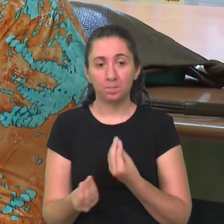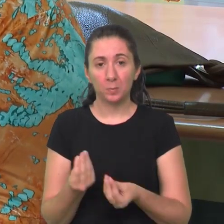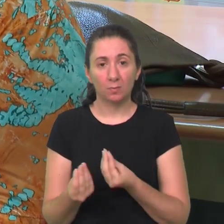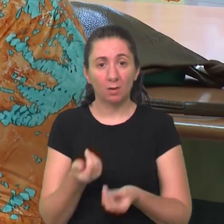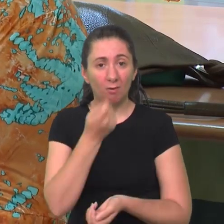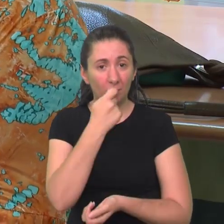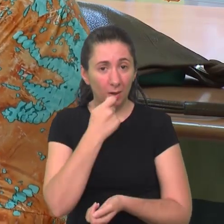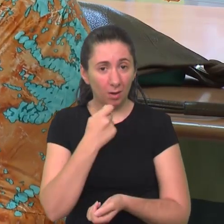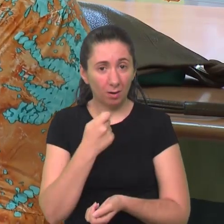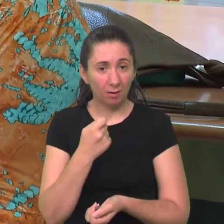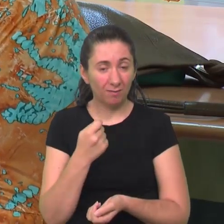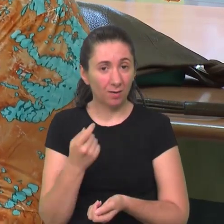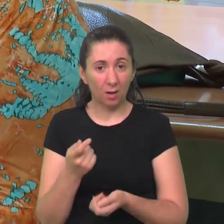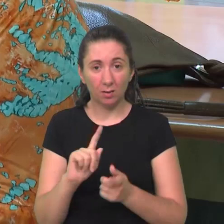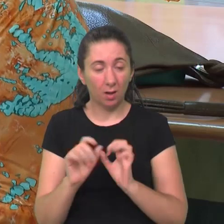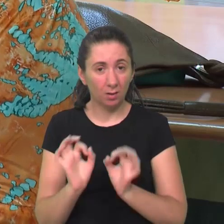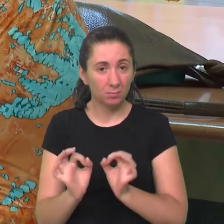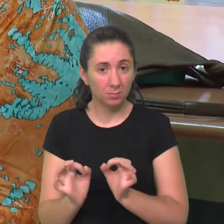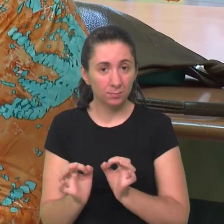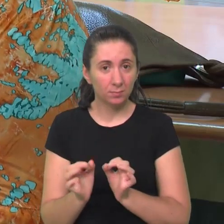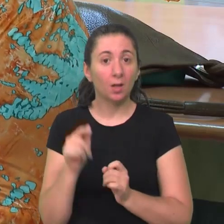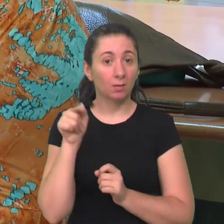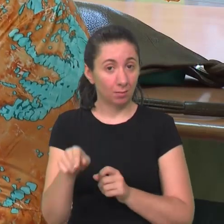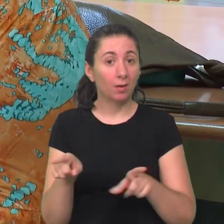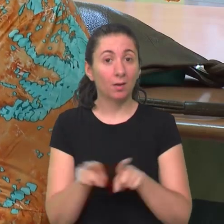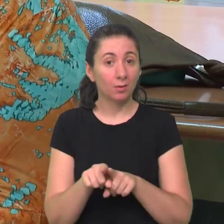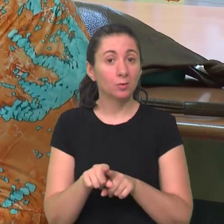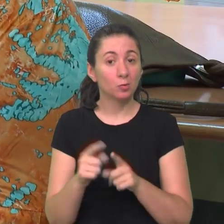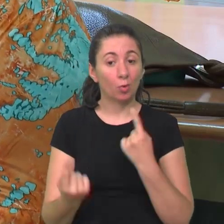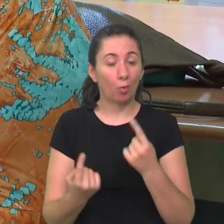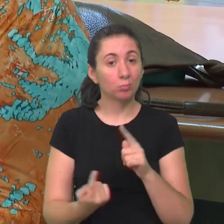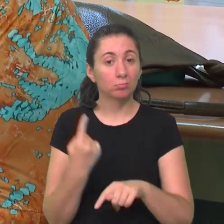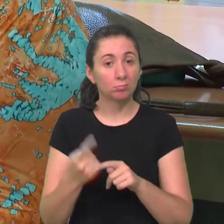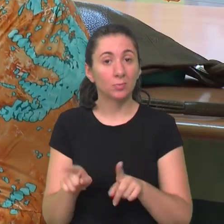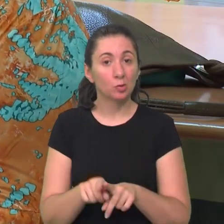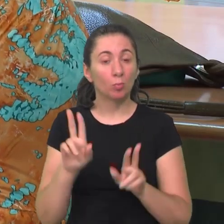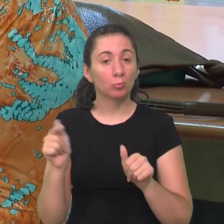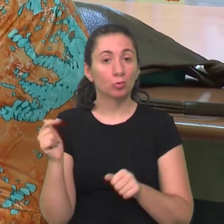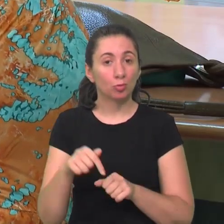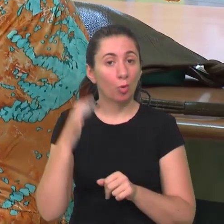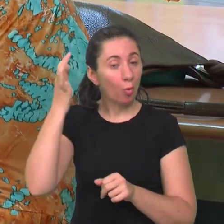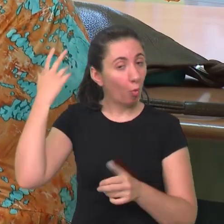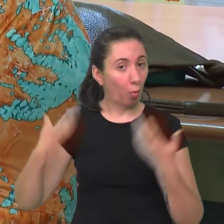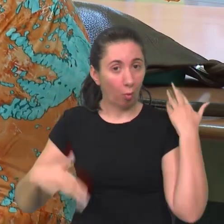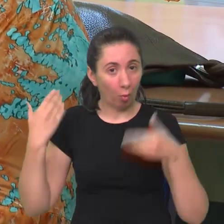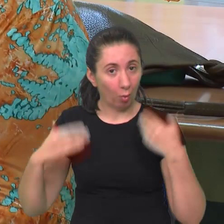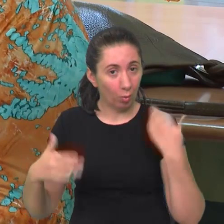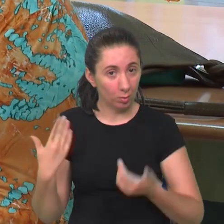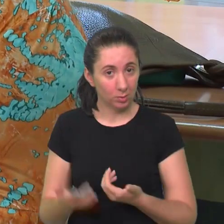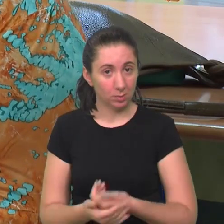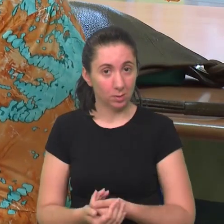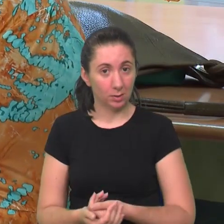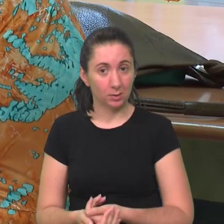nekom prehrambenom deficitu, da tada isto može doći do padanja kose, do